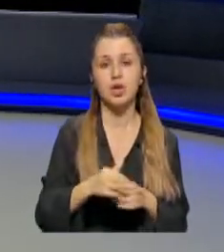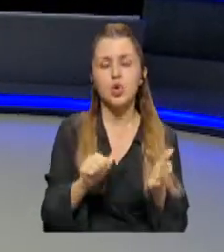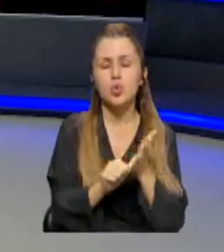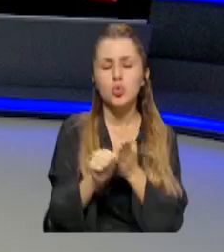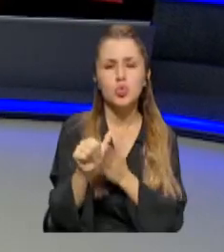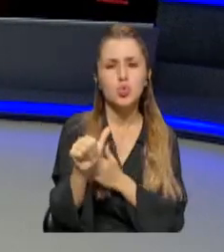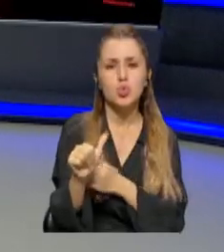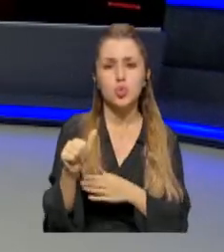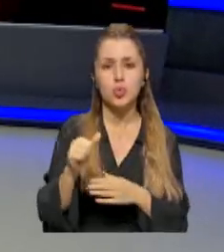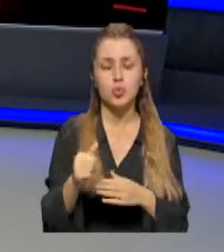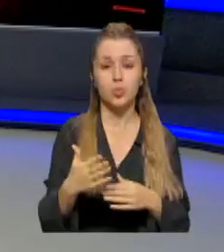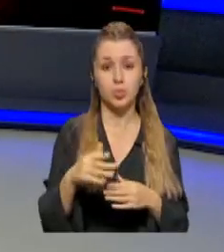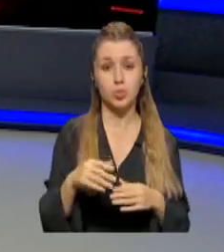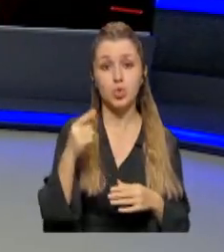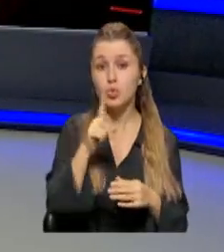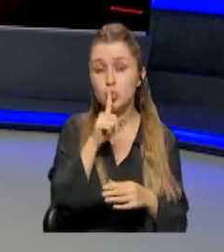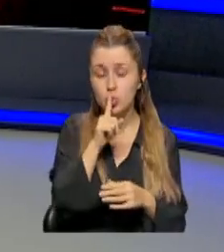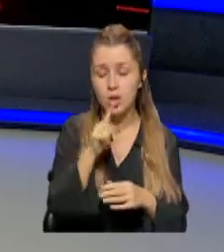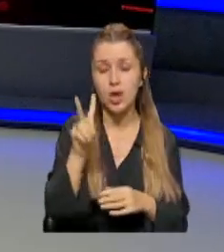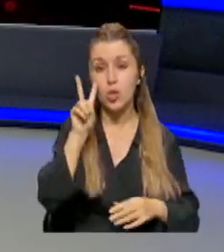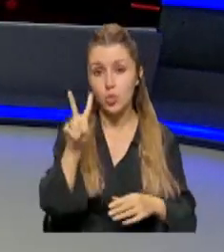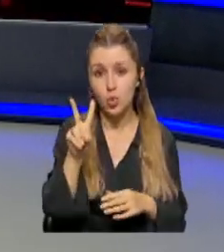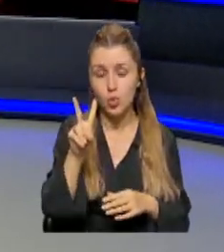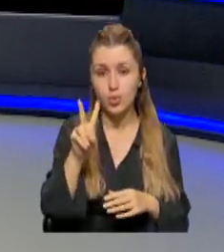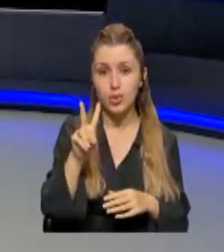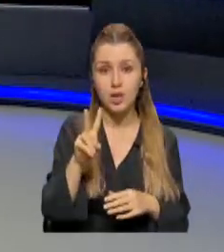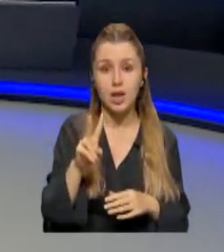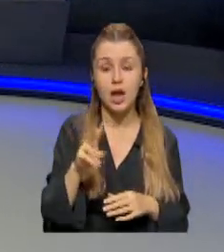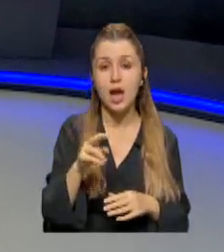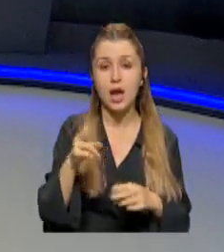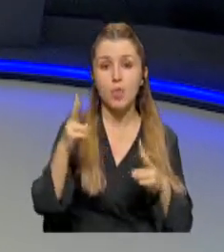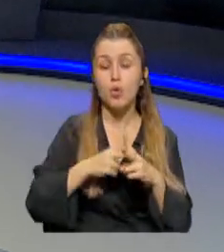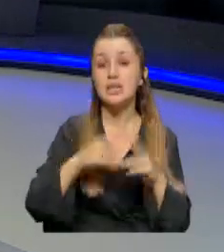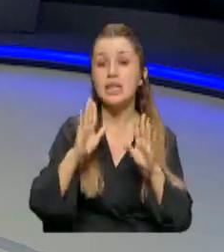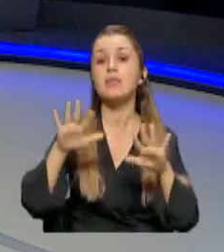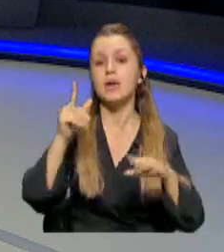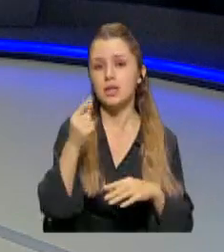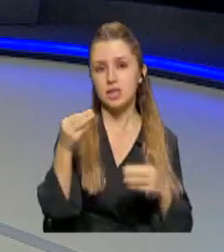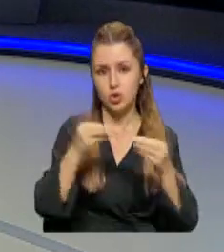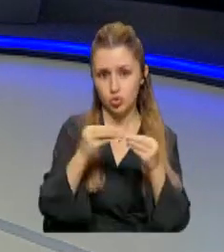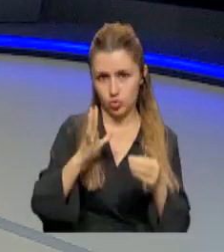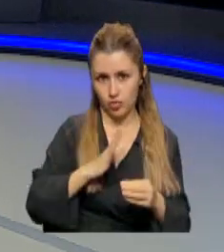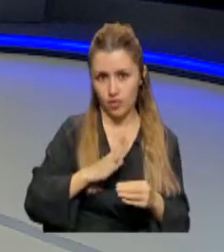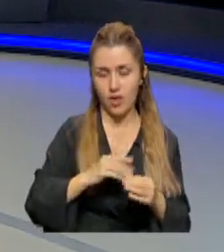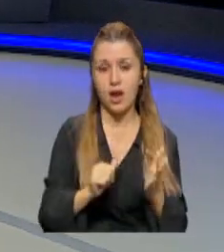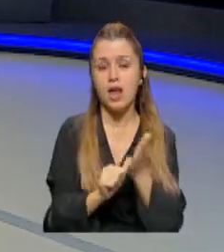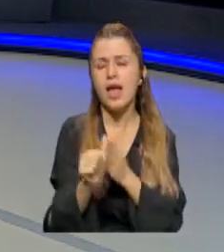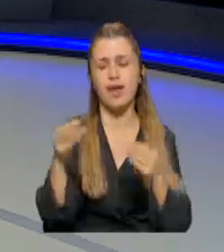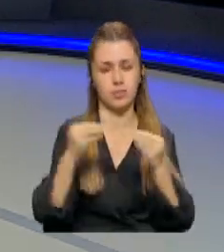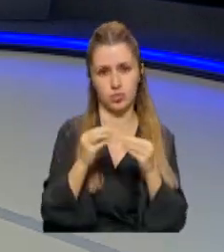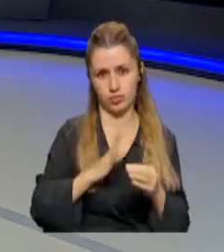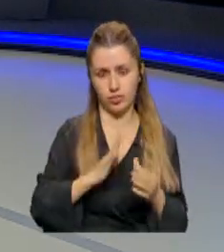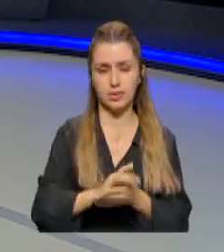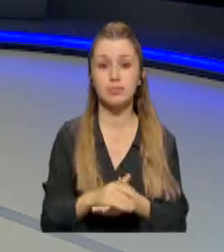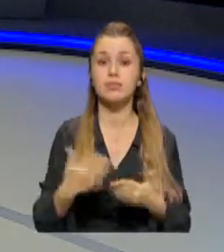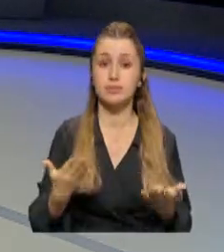göz yumanlar suçlu. Görüp de ihbar etmeyenler suçlu. Ses çıkarmayanlar suçlu.